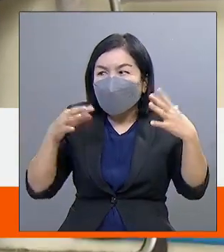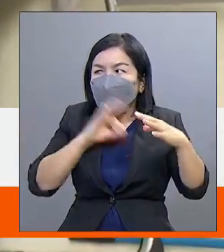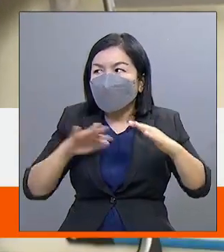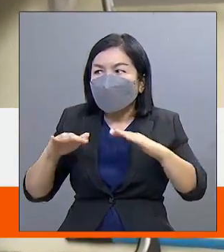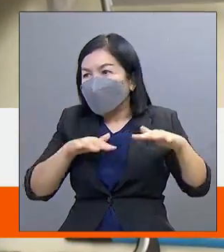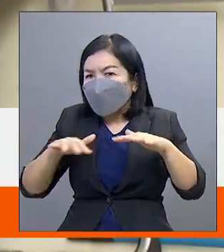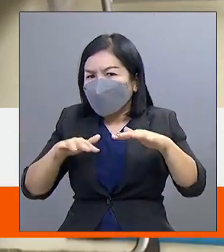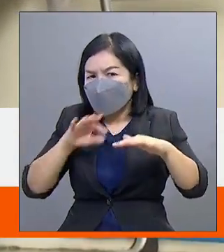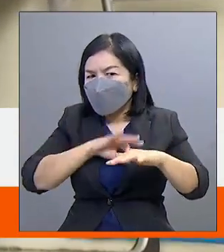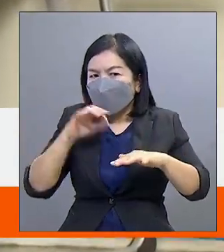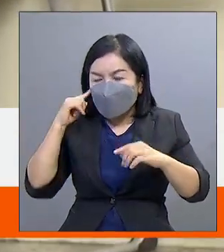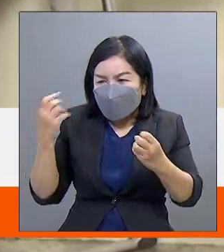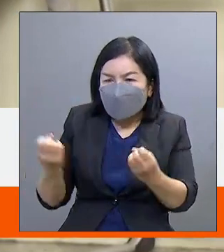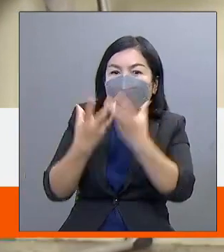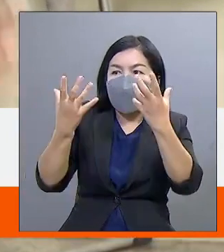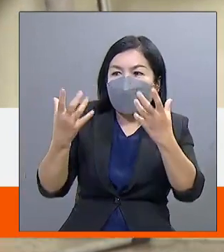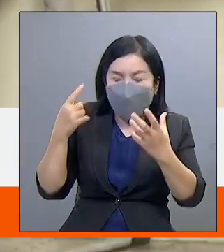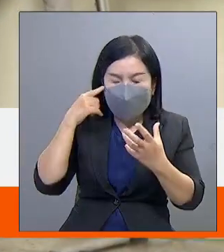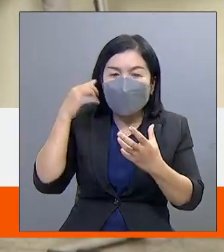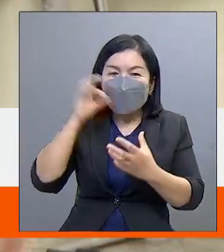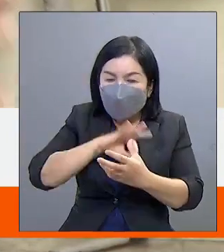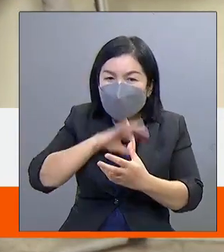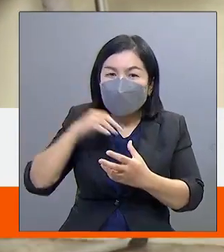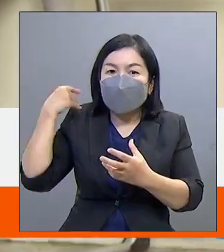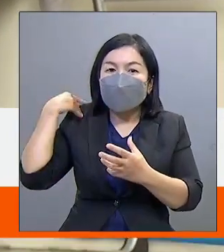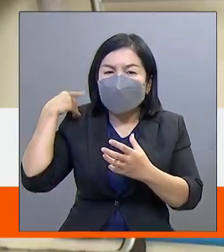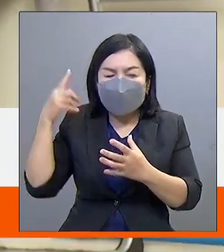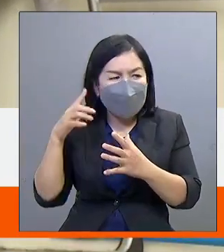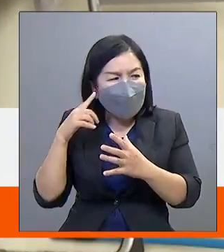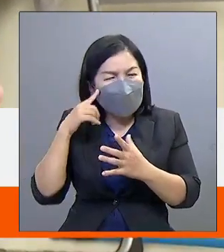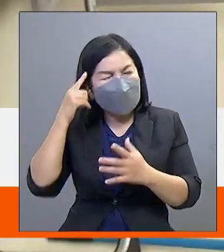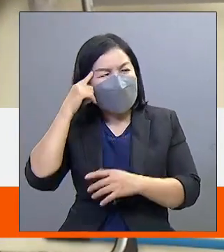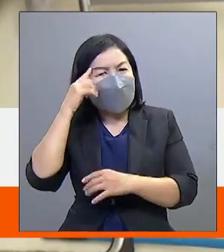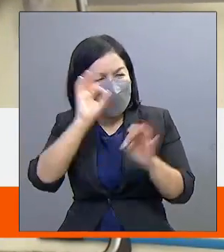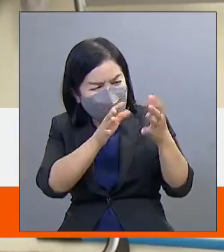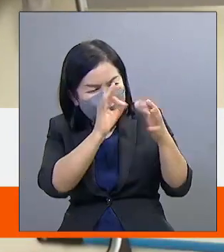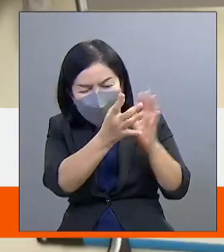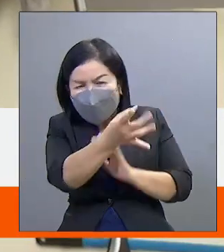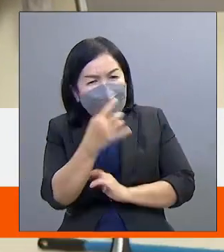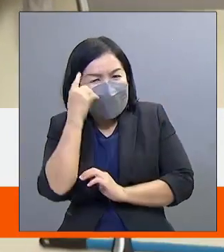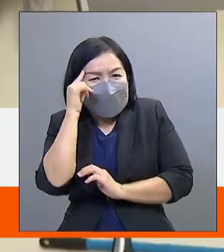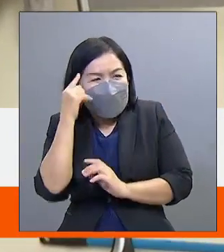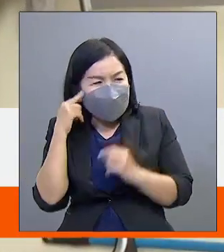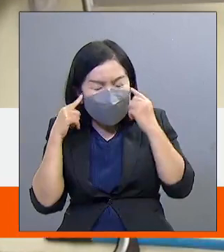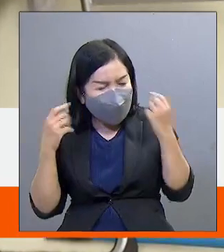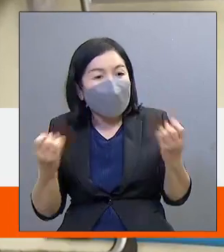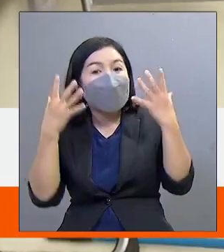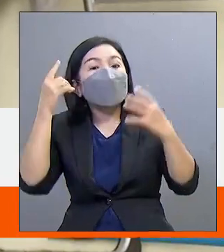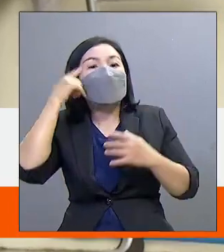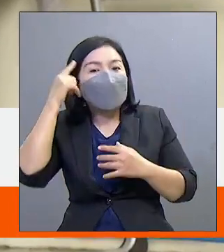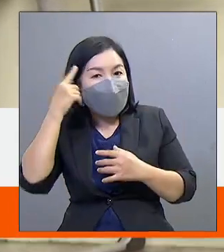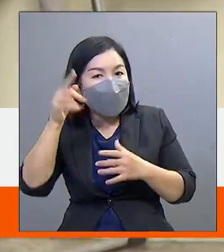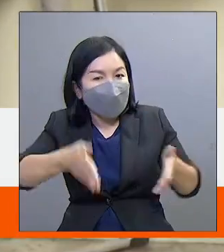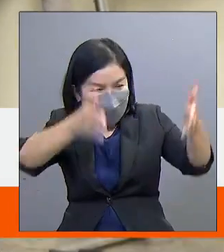ะคะมันดังปังแบบดังคิดว่าไฟไหม้หรืออะไรสักอย่างแต่ว่าเราคิดว่าน่